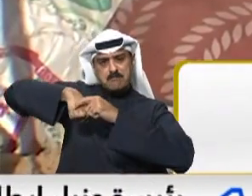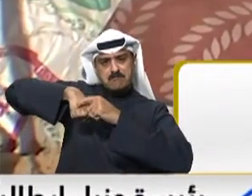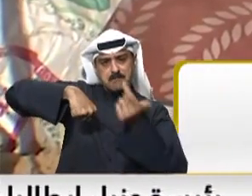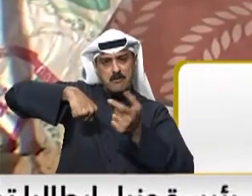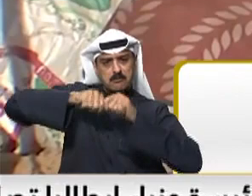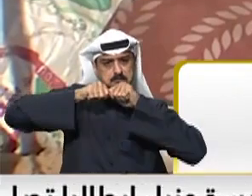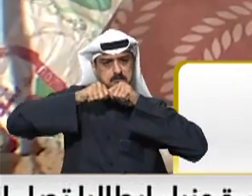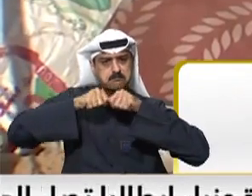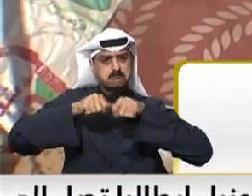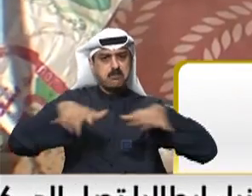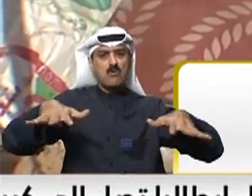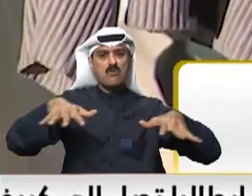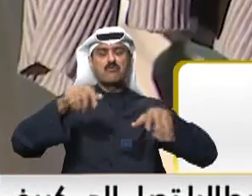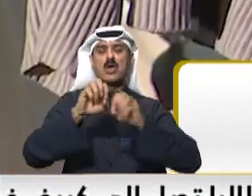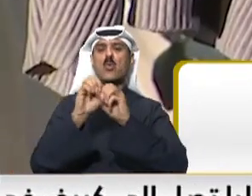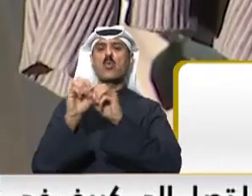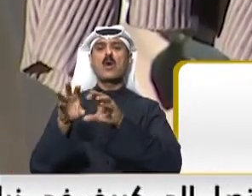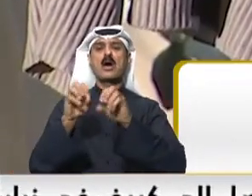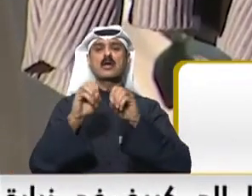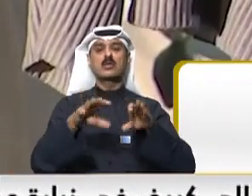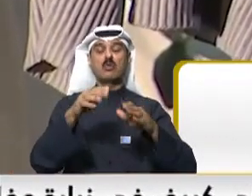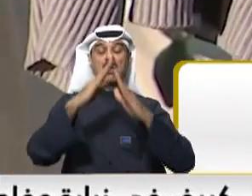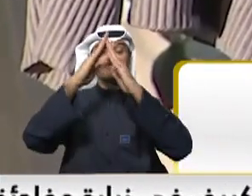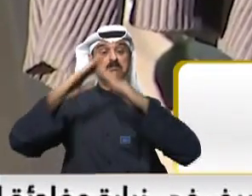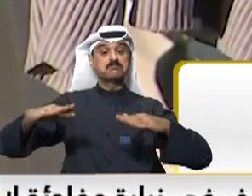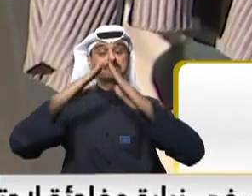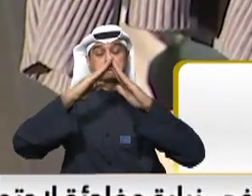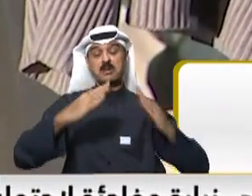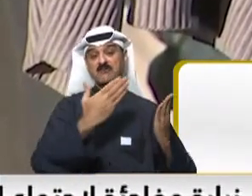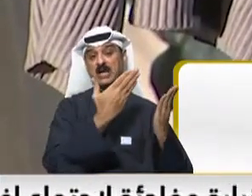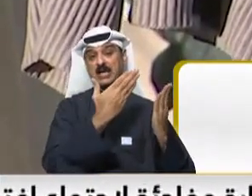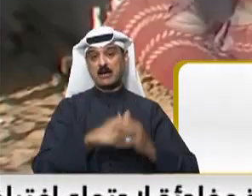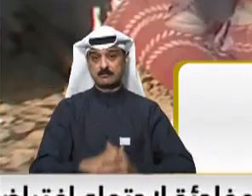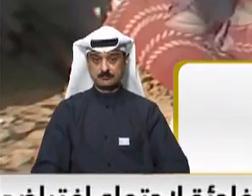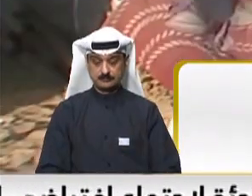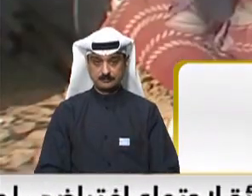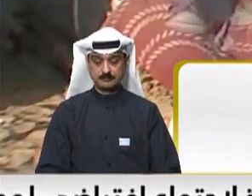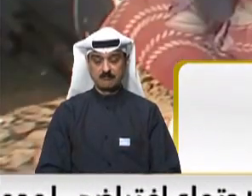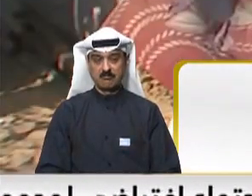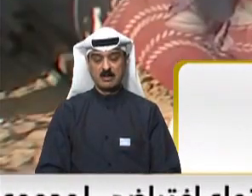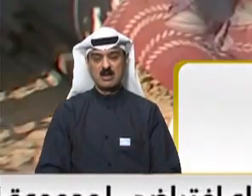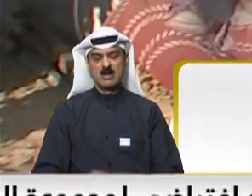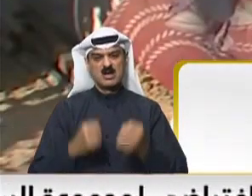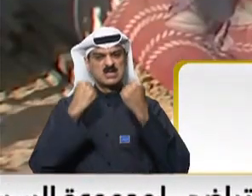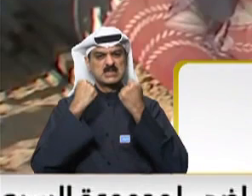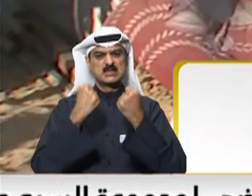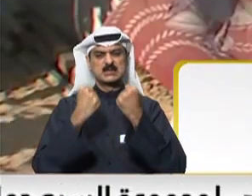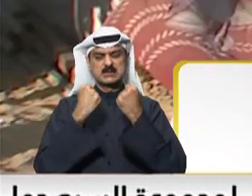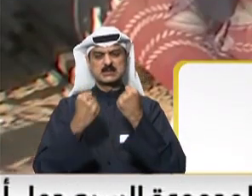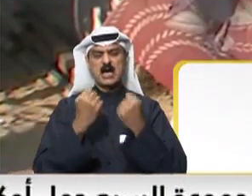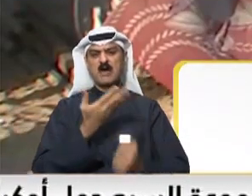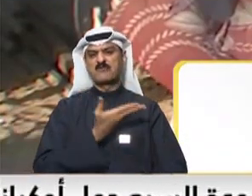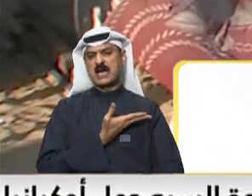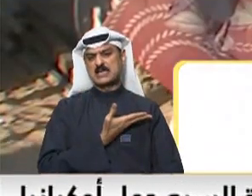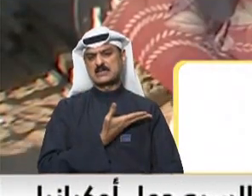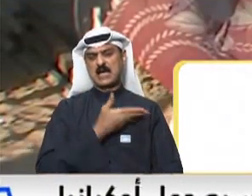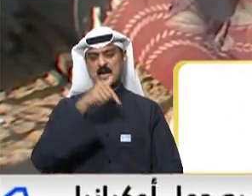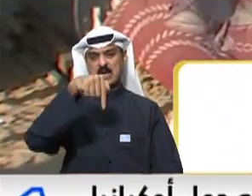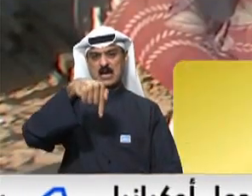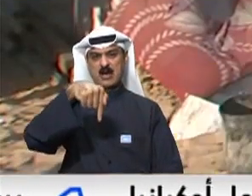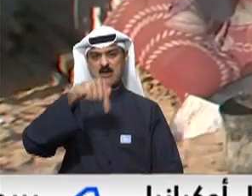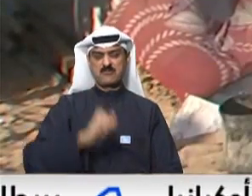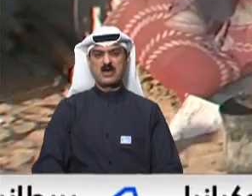بين صفوف النازحين في مراكز الإيواء. حياة النازحين صعبة ومؤلمة، بل